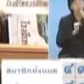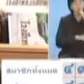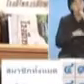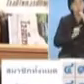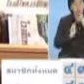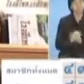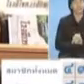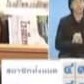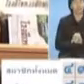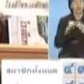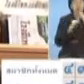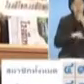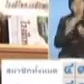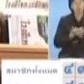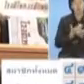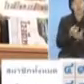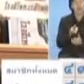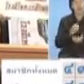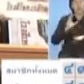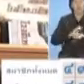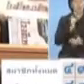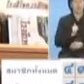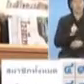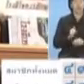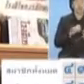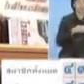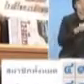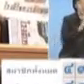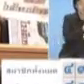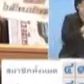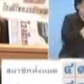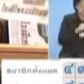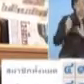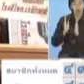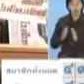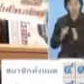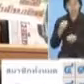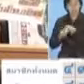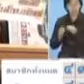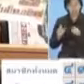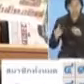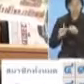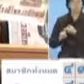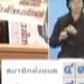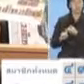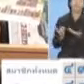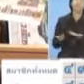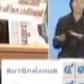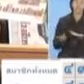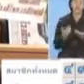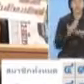โกงโดยทุนผูกขาดด้านข้าวร่วมกับนักการเมืองฟังต่อนะฮะเพราะเงินเหล่านี้คือเงินแผ่นดินนะท่านประธ